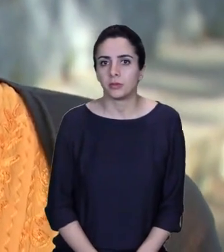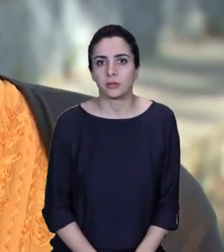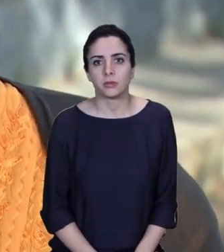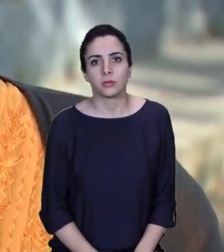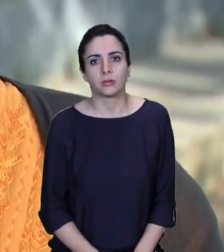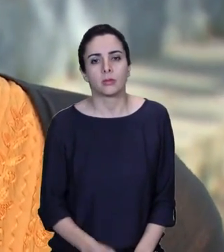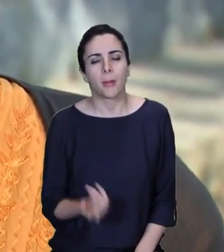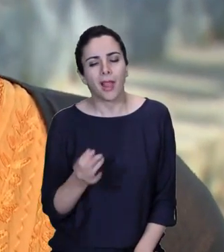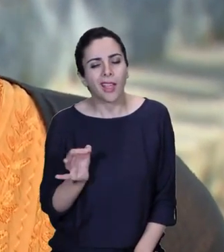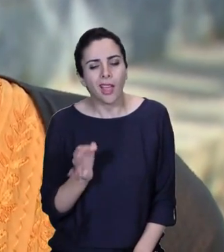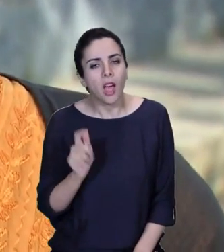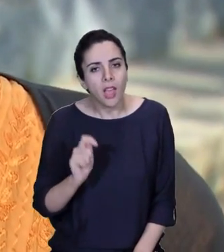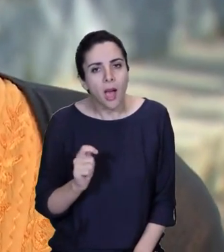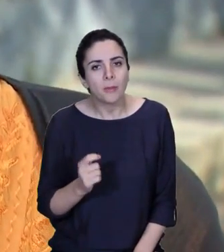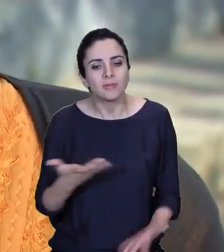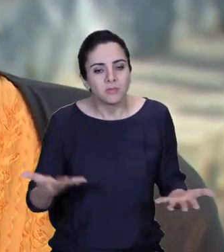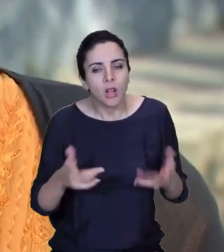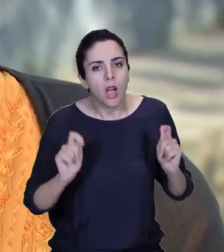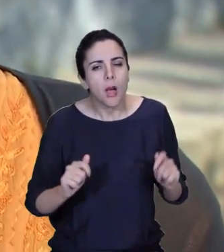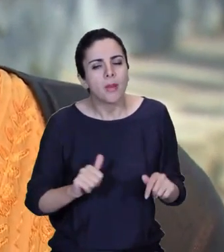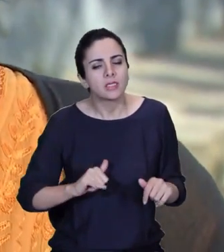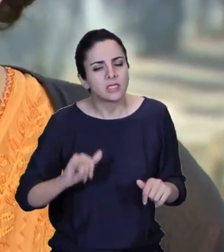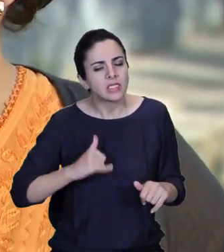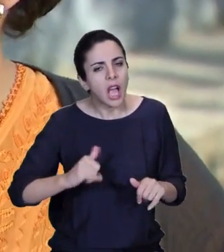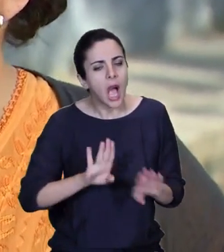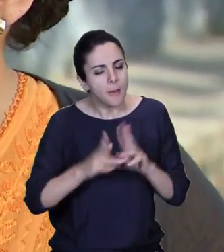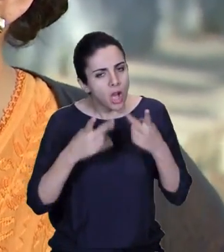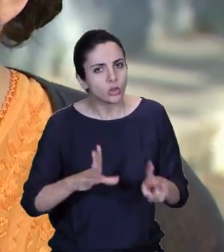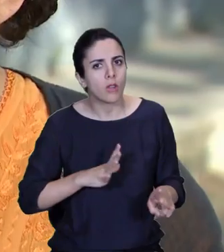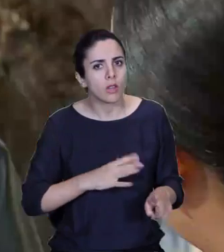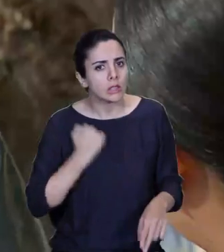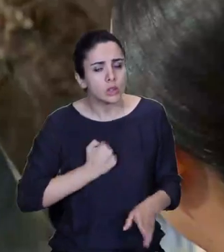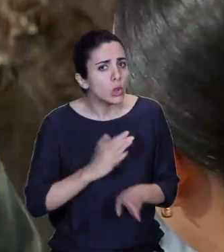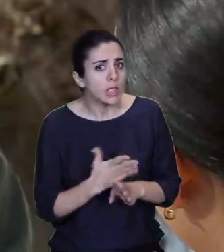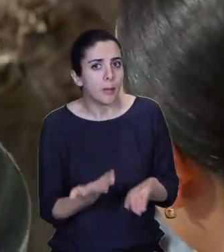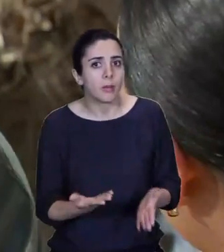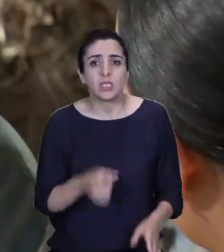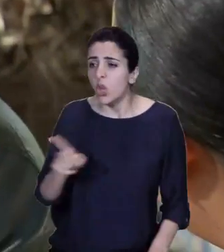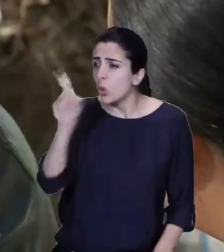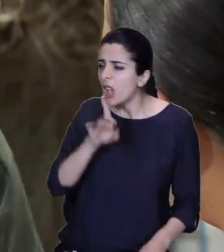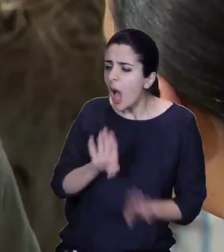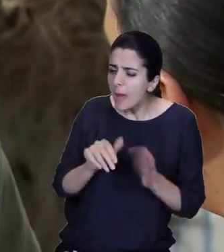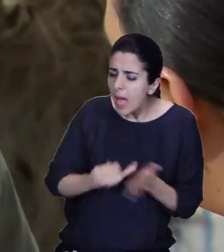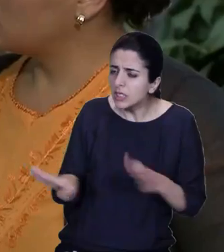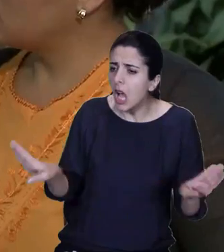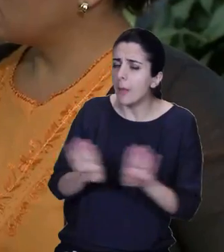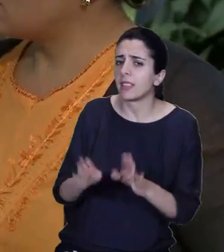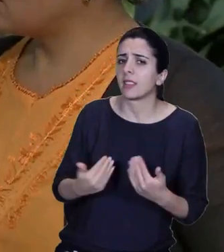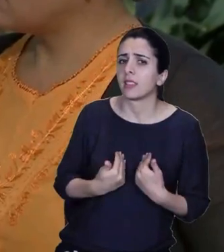Bir iki oyun yap. Gönlünü çel. Açılır o kapılar. Niye bu kadar kızıyorsun ki? Sayende kapı mapı kalmadı